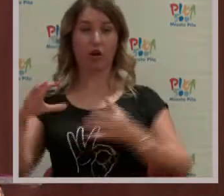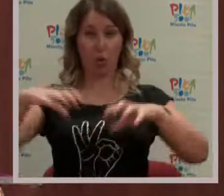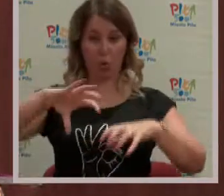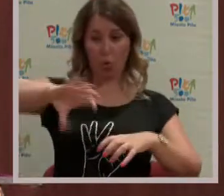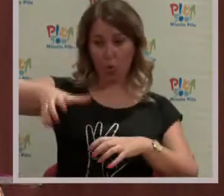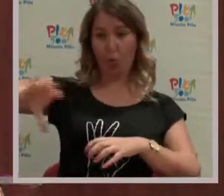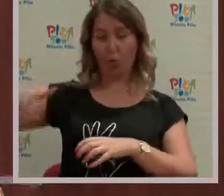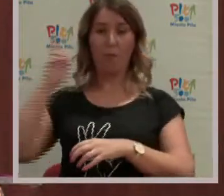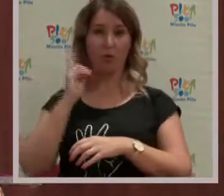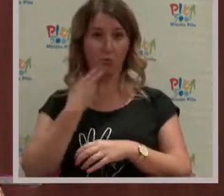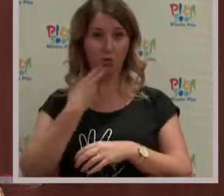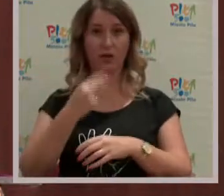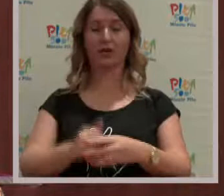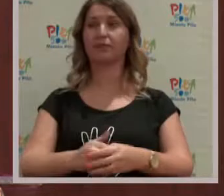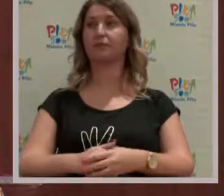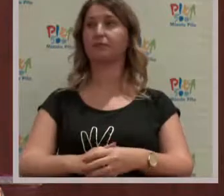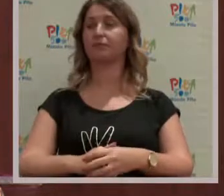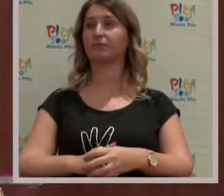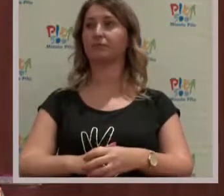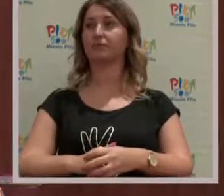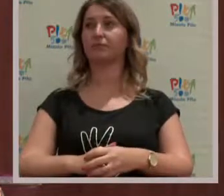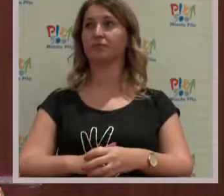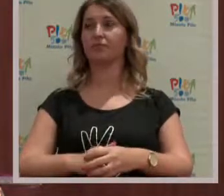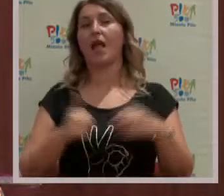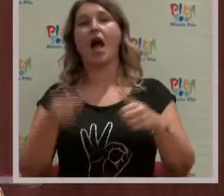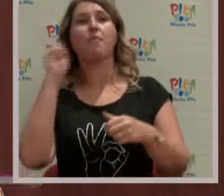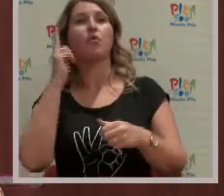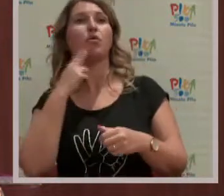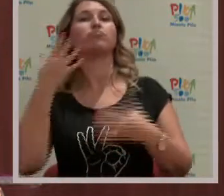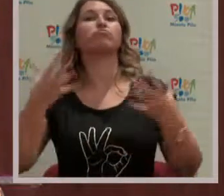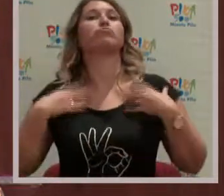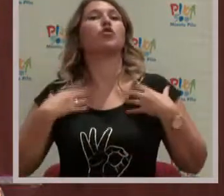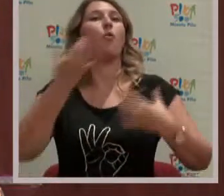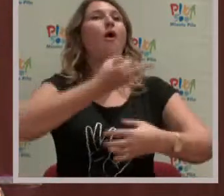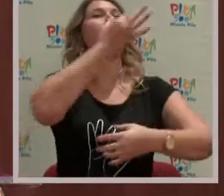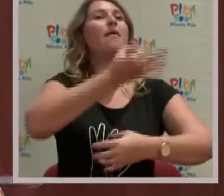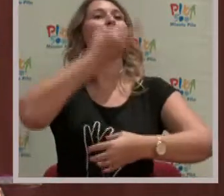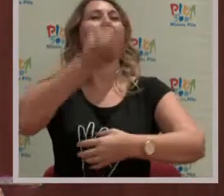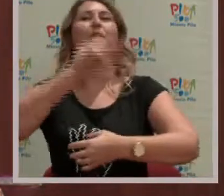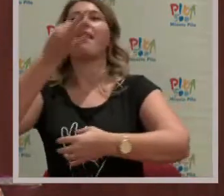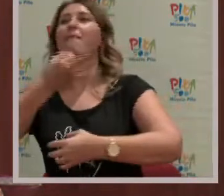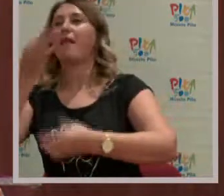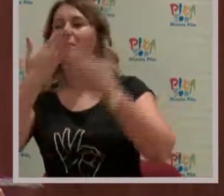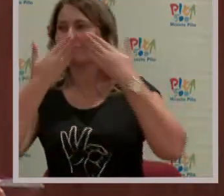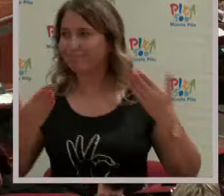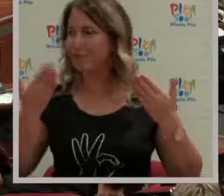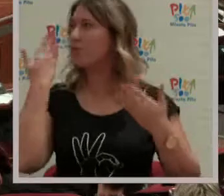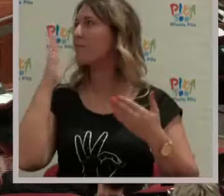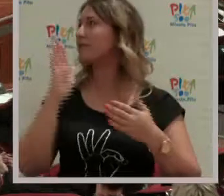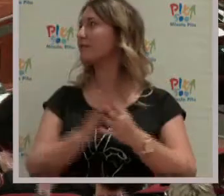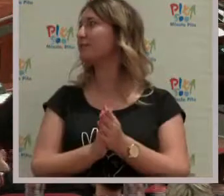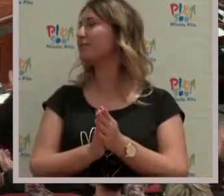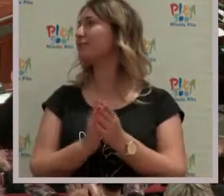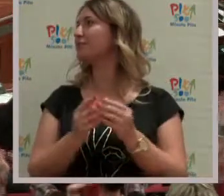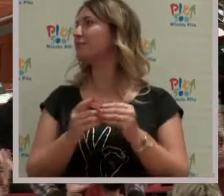kolejne działania, żeby głuchym w Pile żyło się jeszcze lepiej. Dziękuję bardzo. Panie